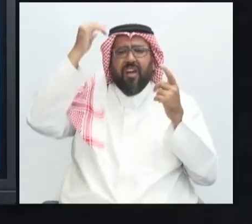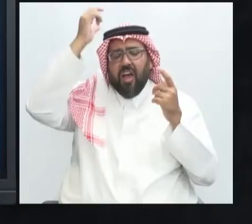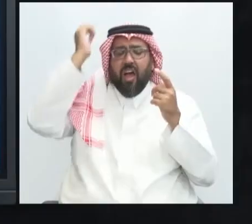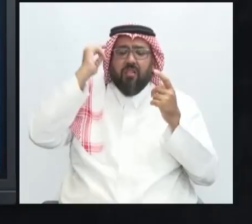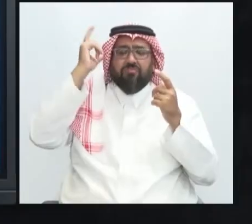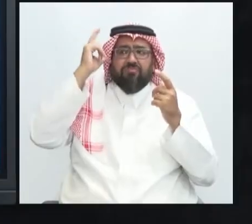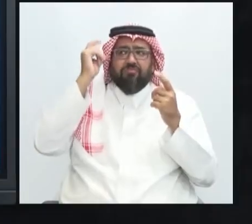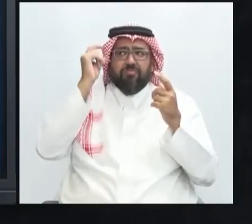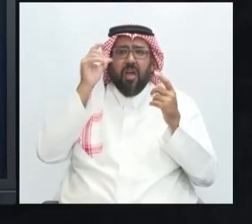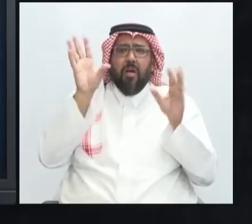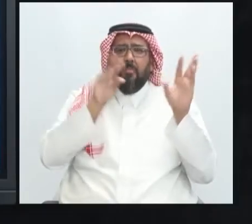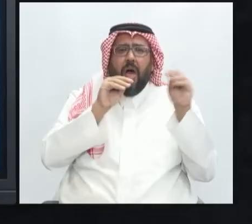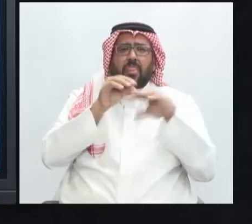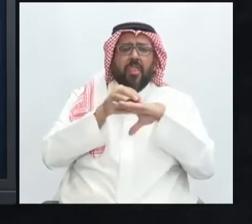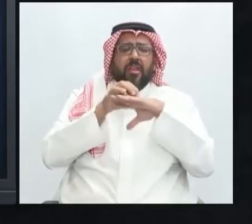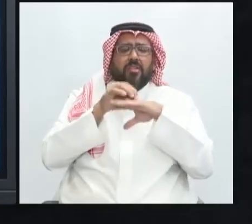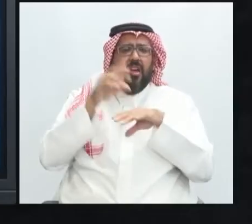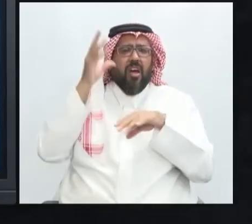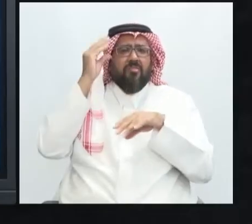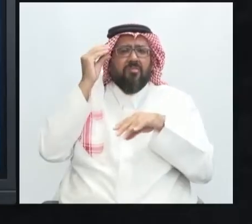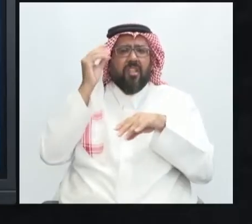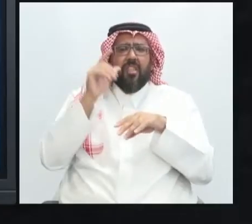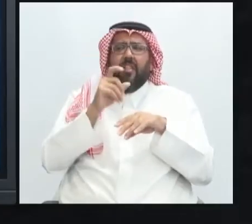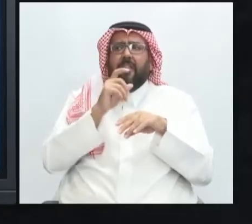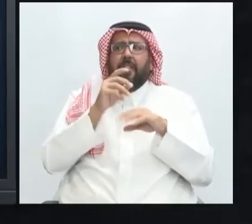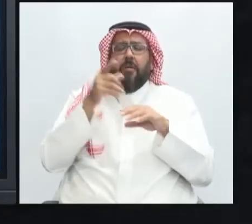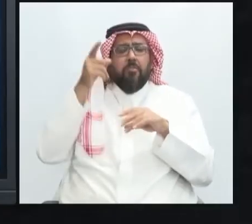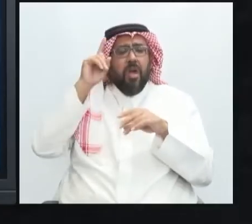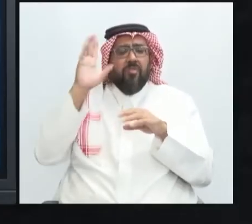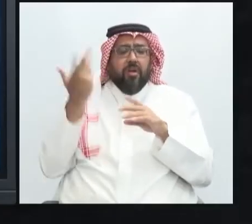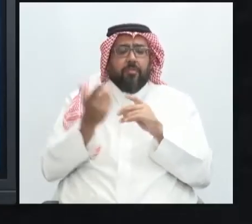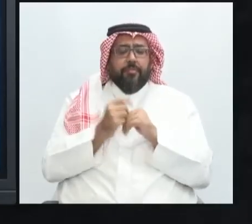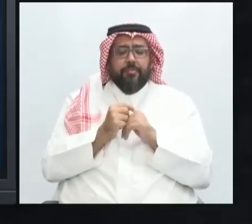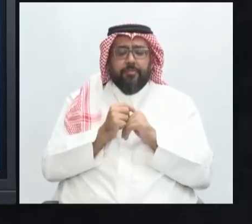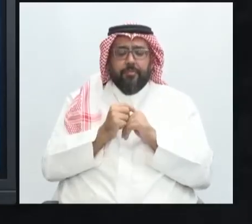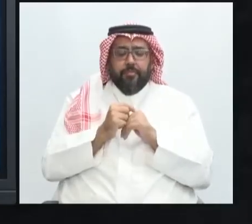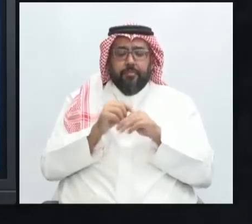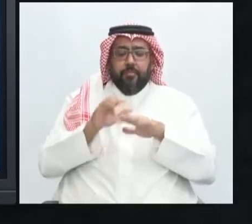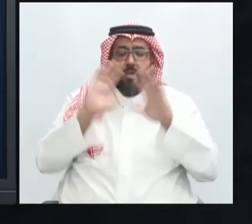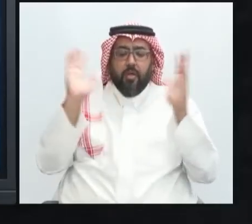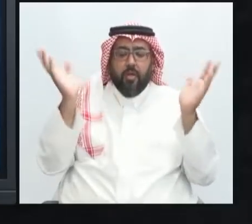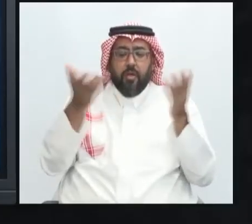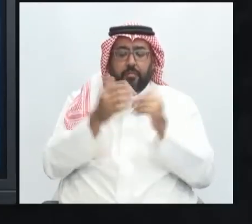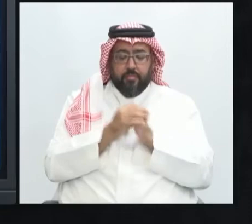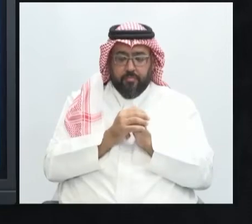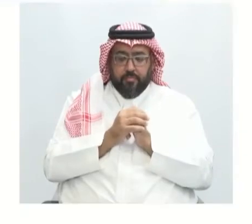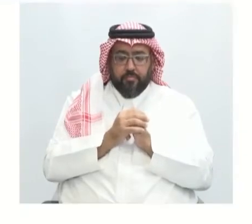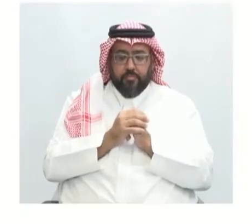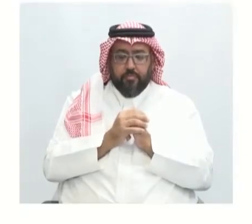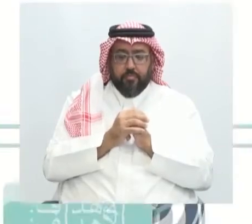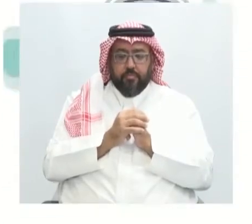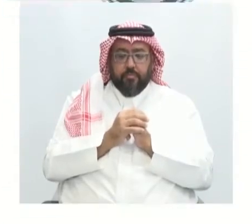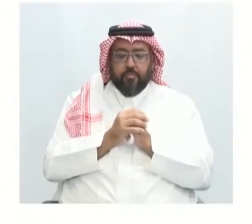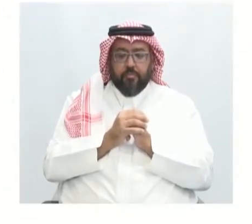وقد يقصر فهم بعض العقول على الحكم والامور التي تحدث في القدر ولذلك